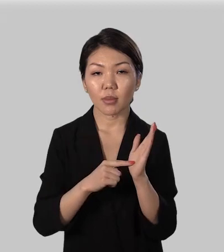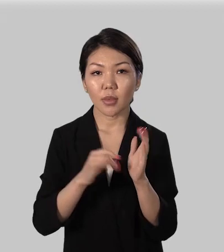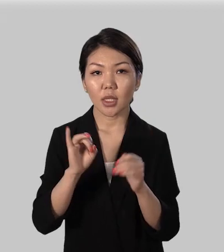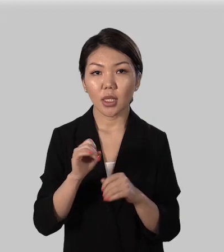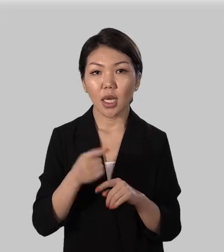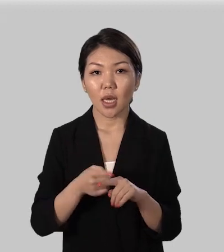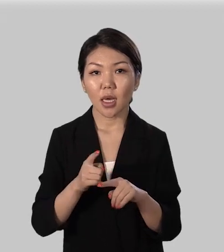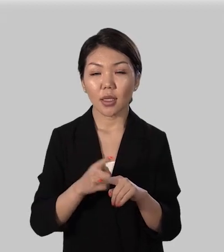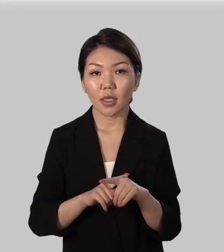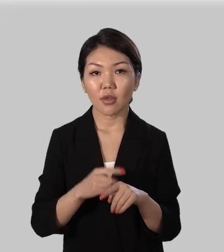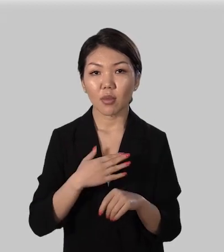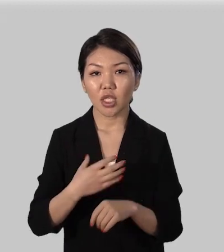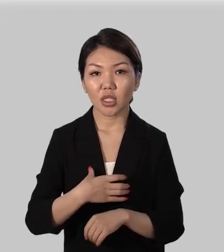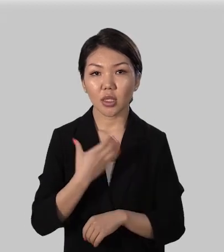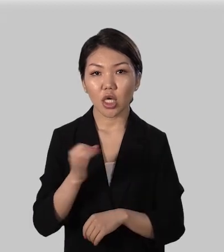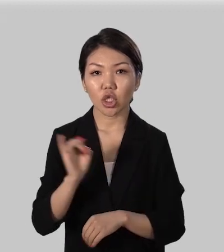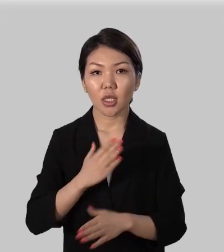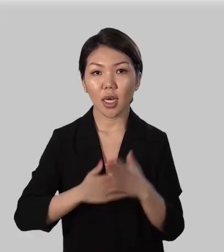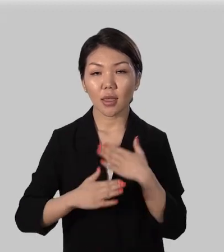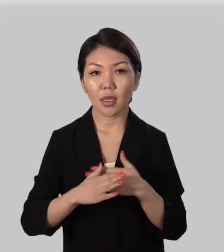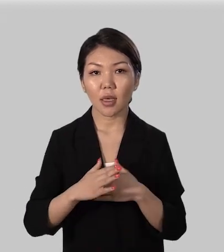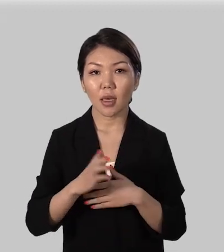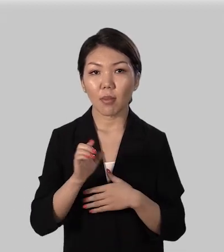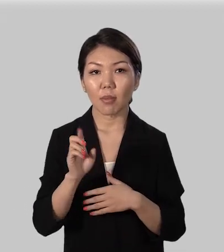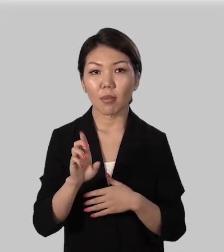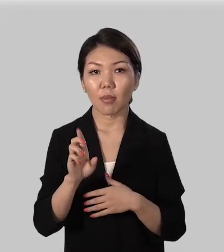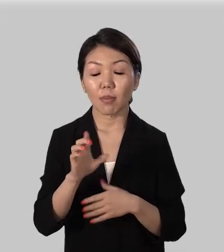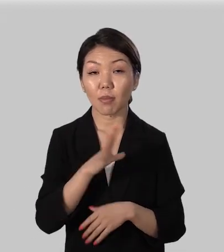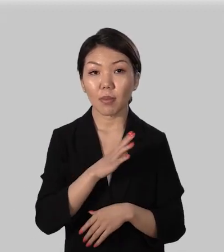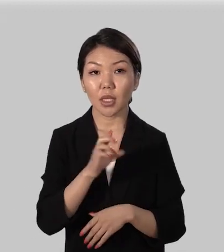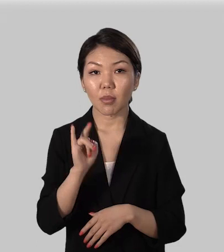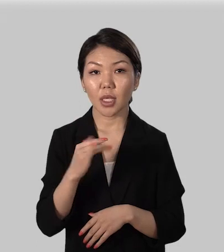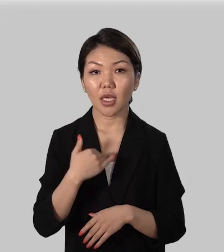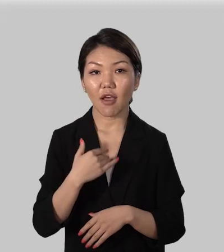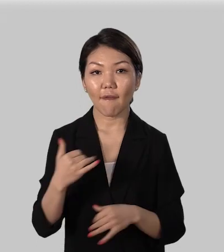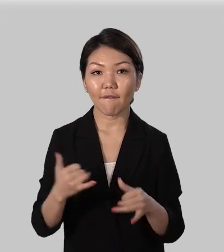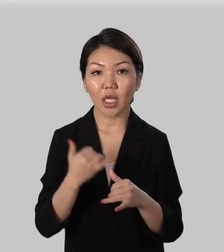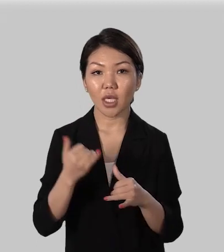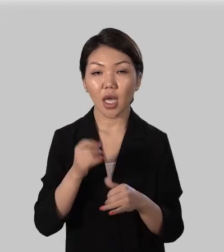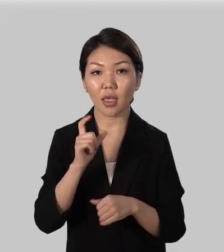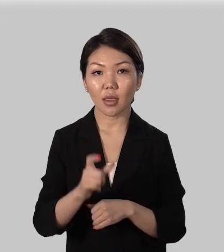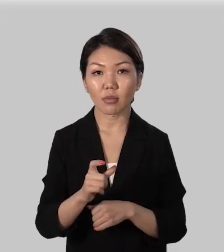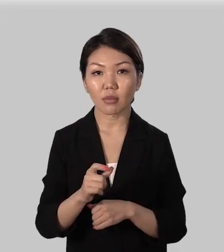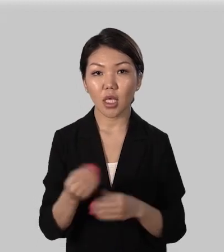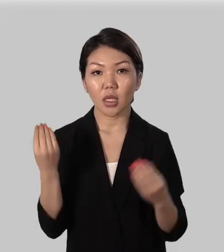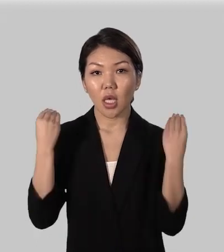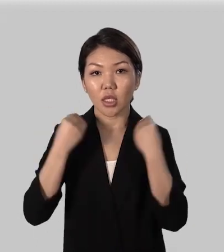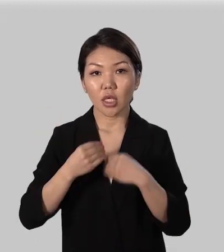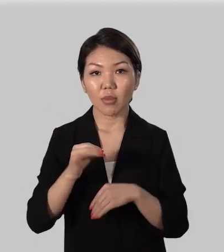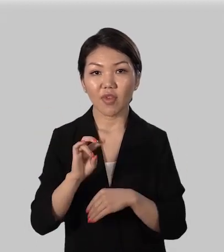был бы я великаном надел бы велика new шубу и вышел бы из дому